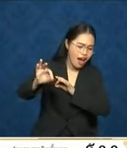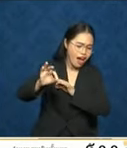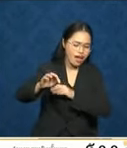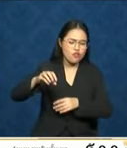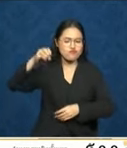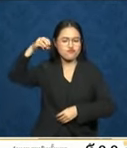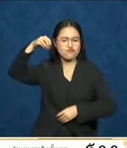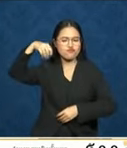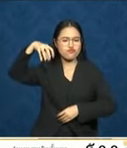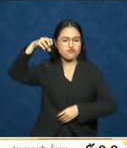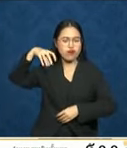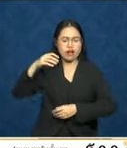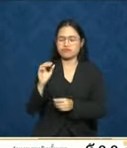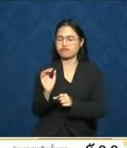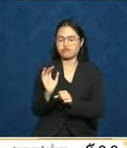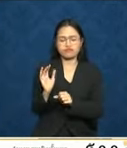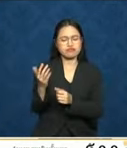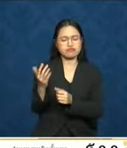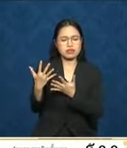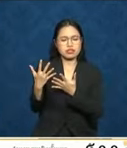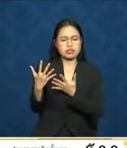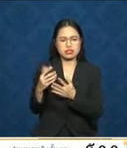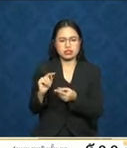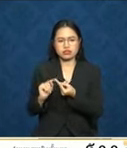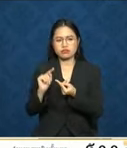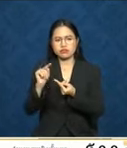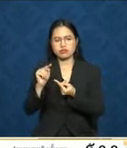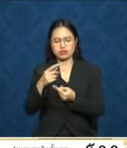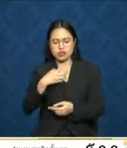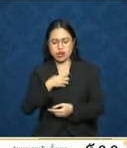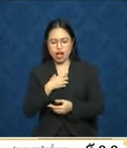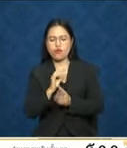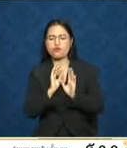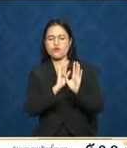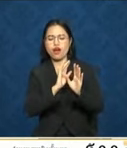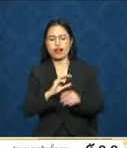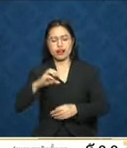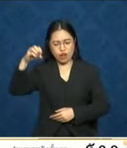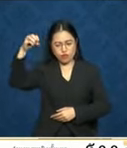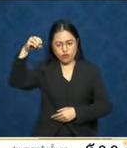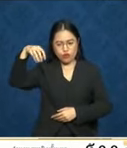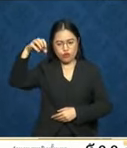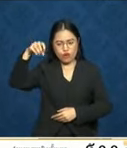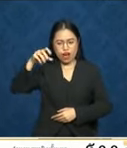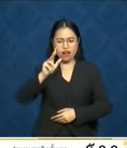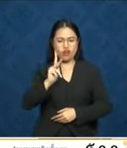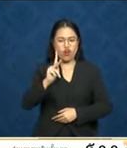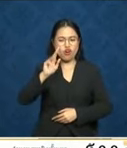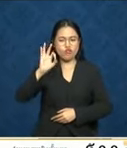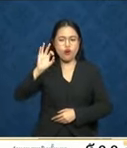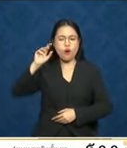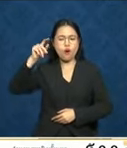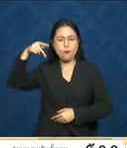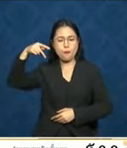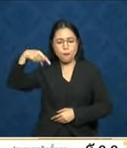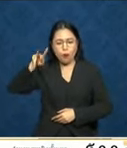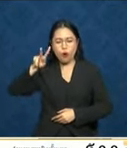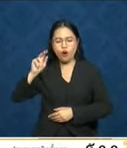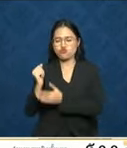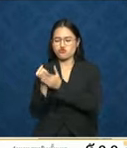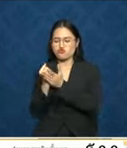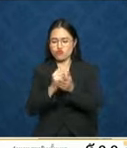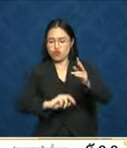ไฟฟ้าใช้ในพื้นที่ตำบลนาโหนดอำเภอเมืองจังหวัดพัทลุงก็อยากให้ทางการไฟฟ้าส่วนภูมิภาคช่วยเร่งไปสำรวจแล้วก็ขยายแนวเ